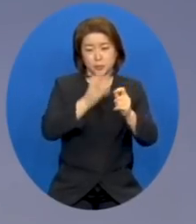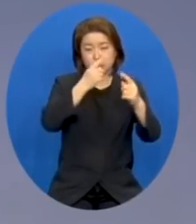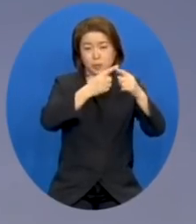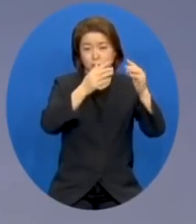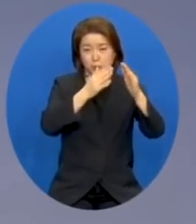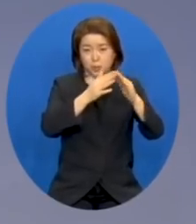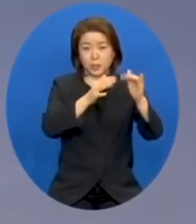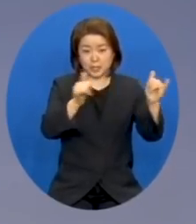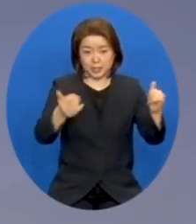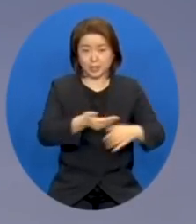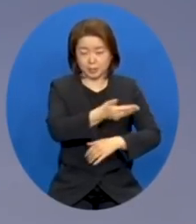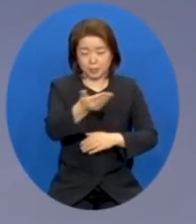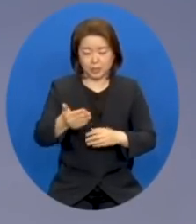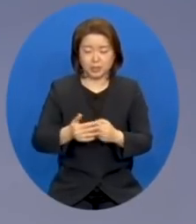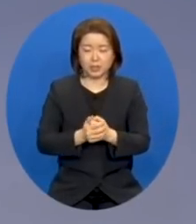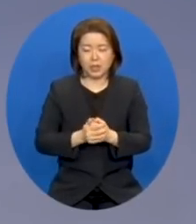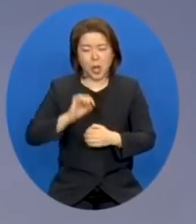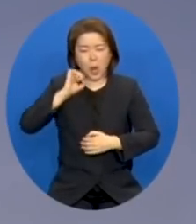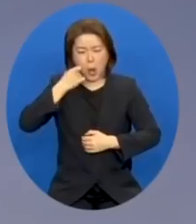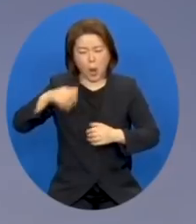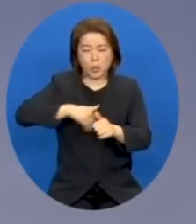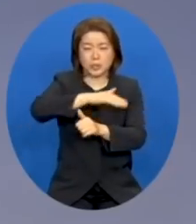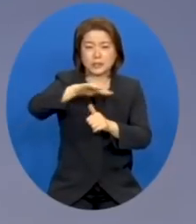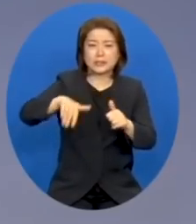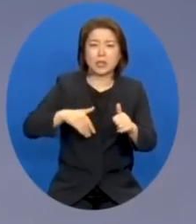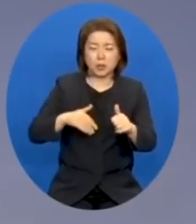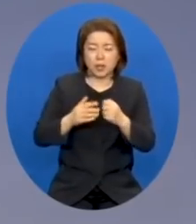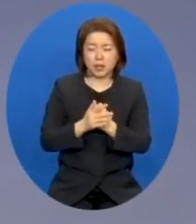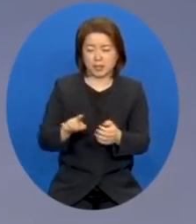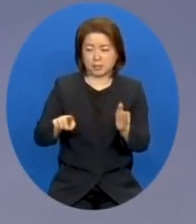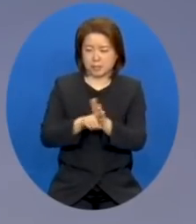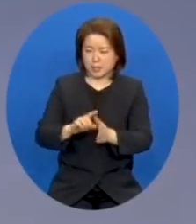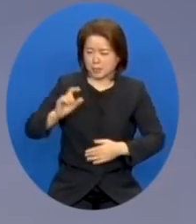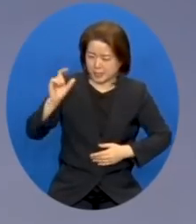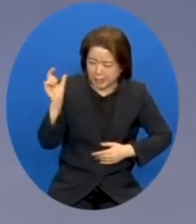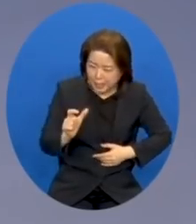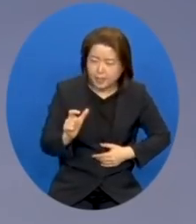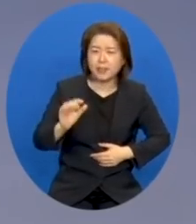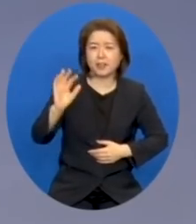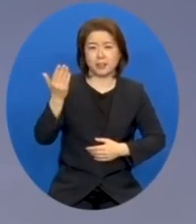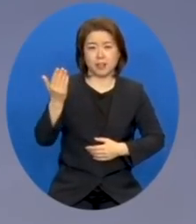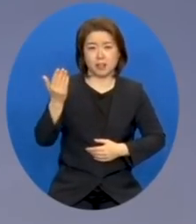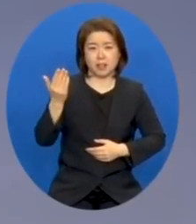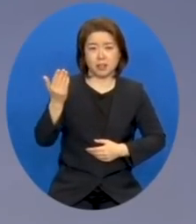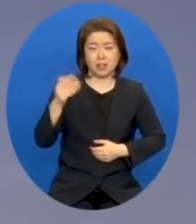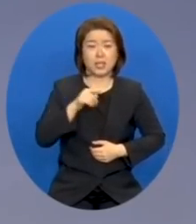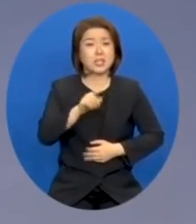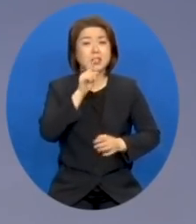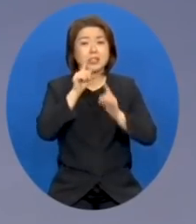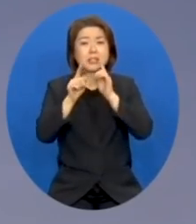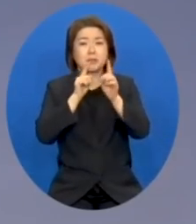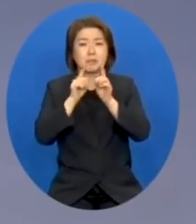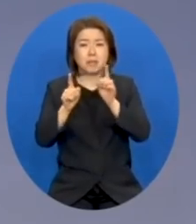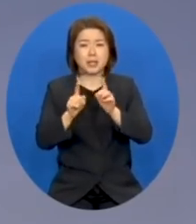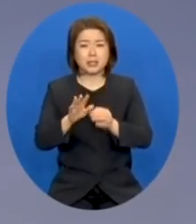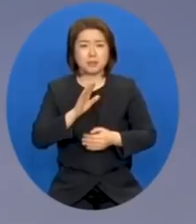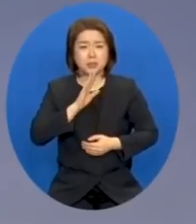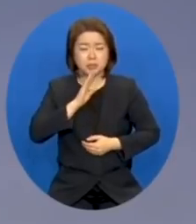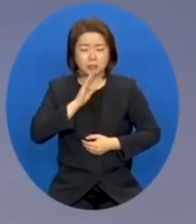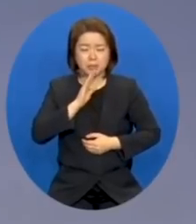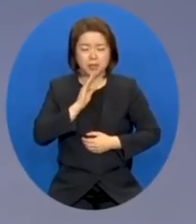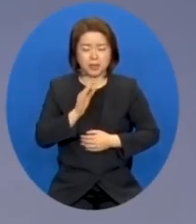그 어려운 상황에서 믿음이 강화하여야 한다 그 말씀을 정말